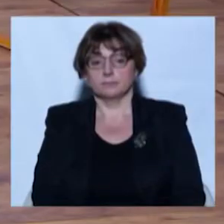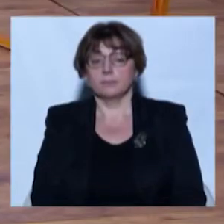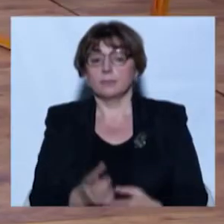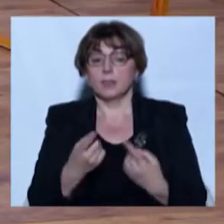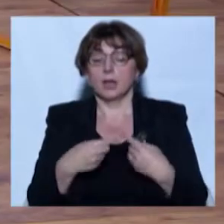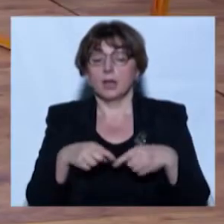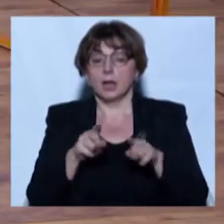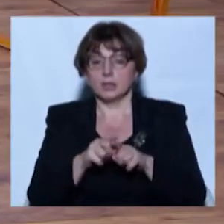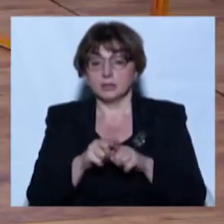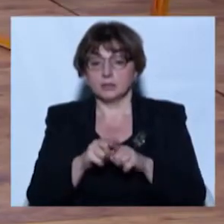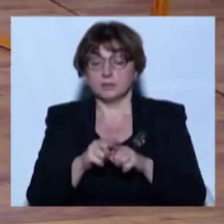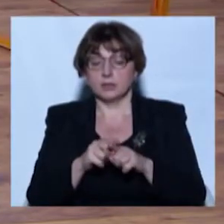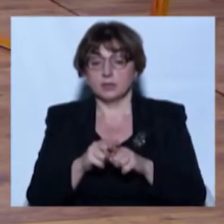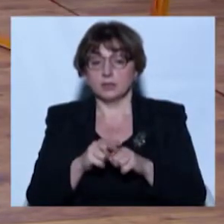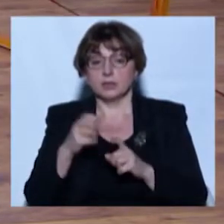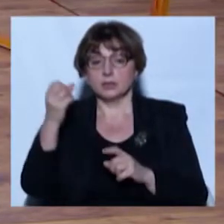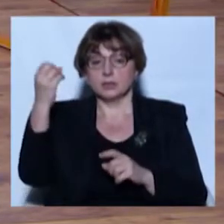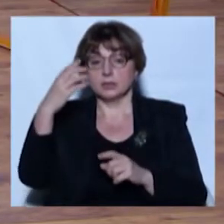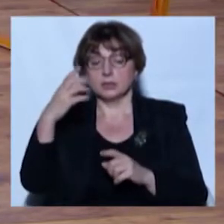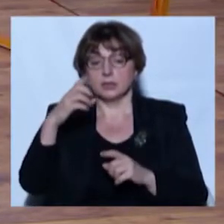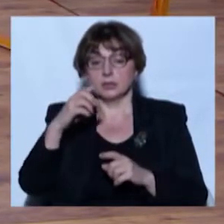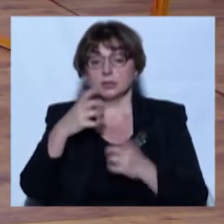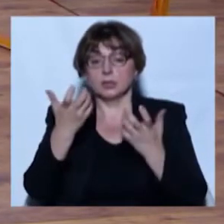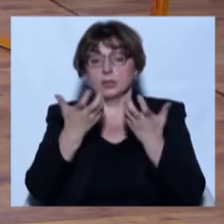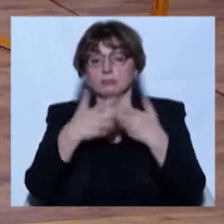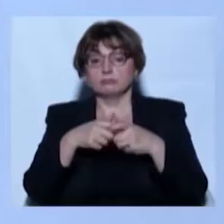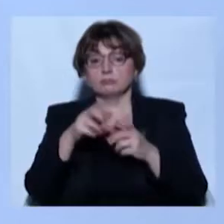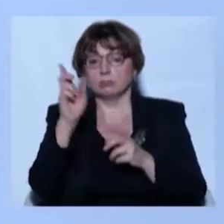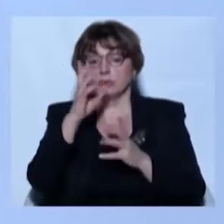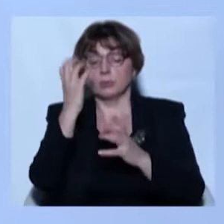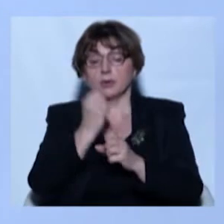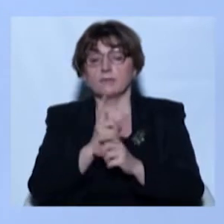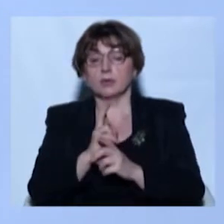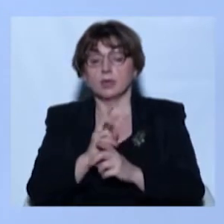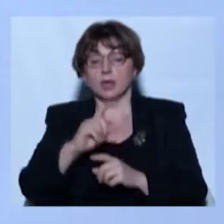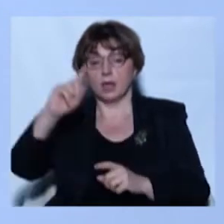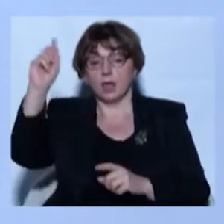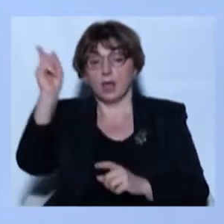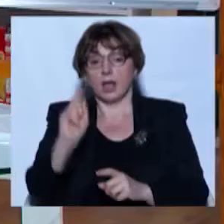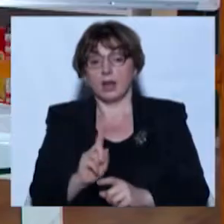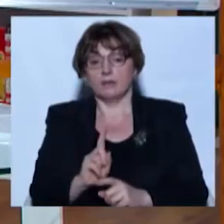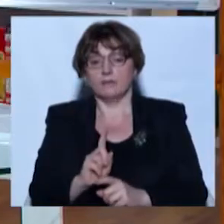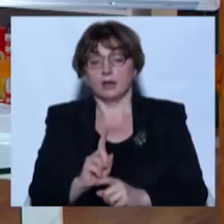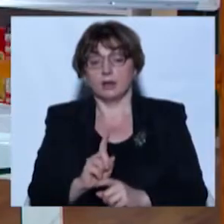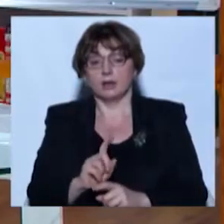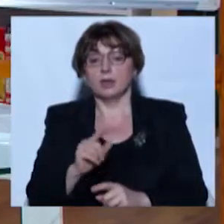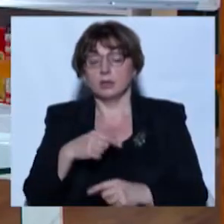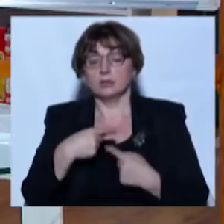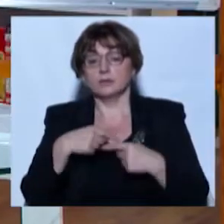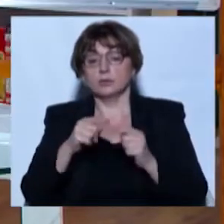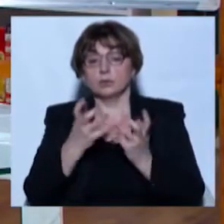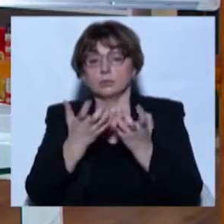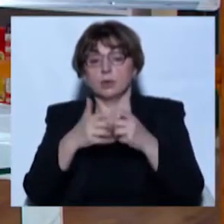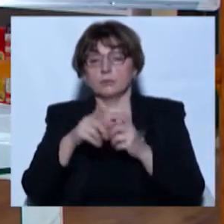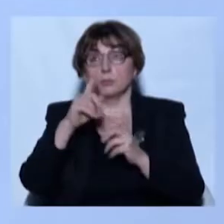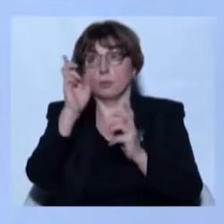ასევე სინათლის ბუნებრივი წყარო გახლავთ ელვა. ჩვენ გავიარეთ ბუნებრივი მოვლენები და თქვენ იცით, რომ ელვა არის